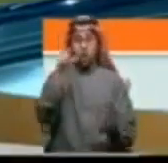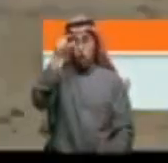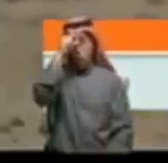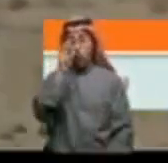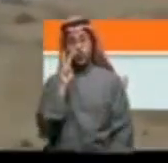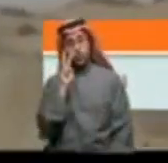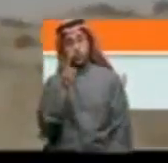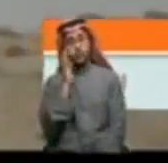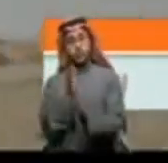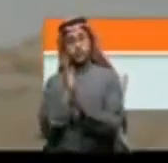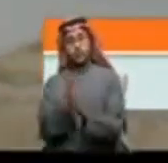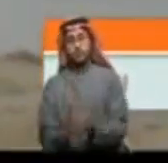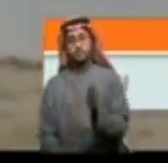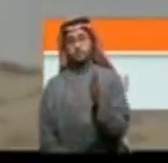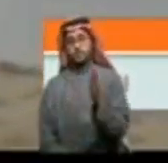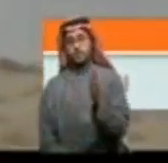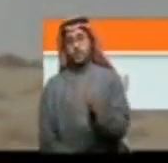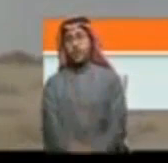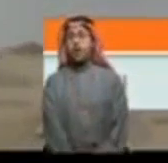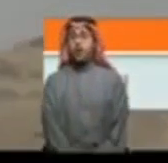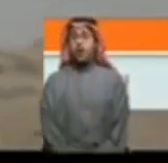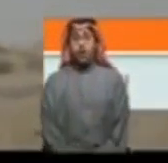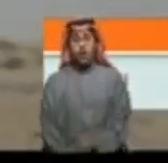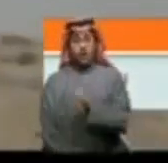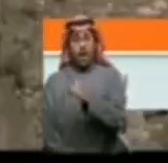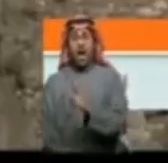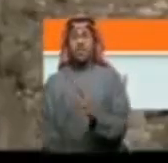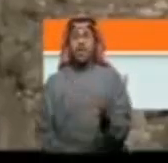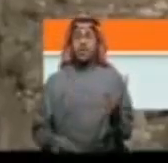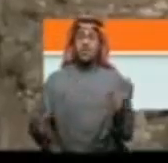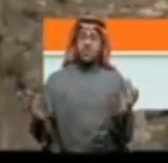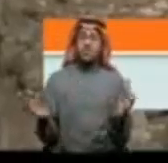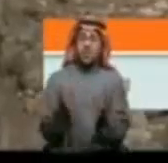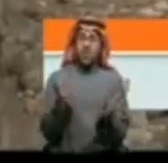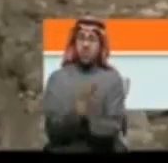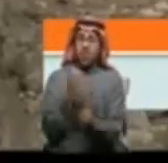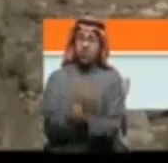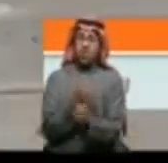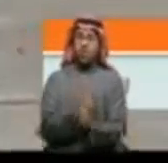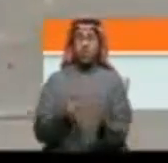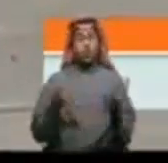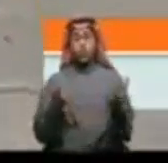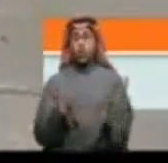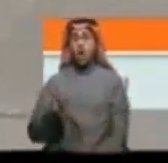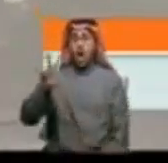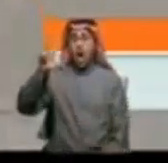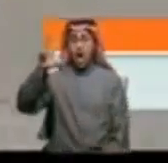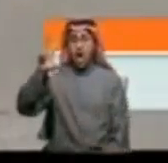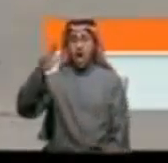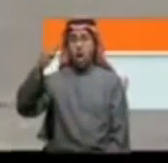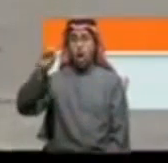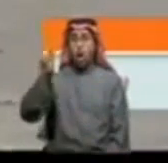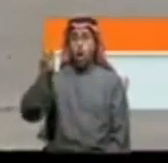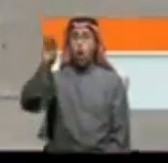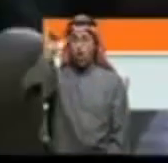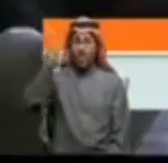نتابع. يوما بعد يوم يتضح مدى تخريب ميليشيا الحوثي الانقلابية لاتفاق وقف إطلاق النار في الحديدة،